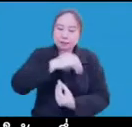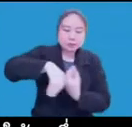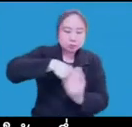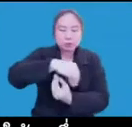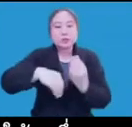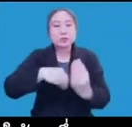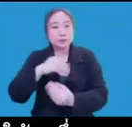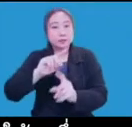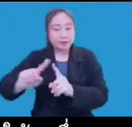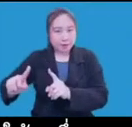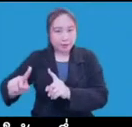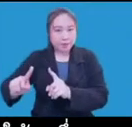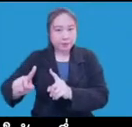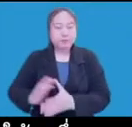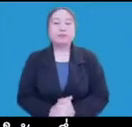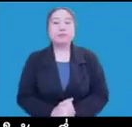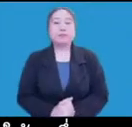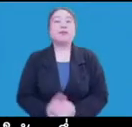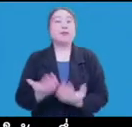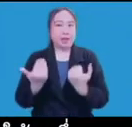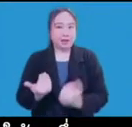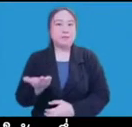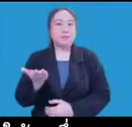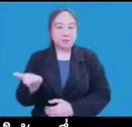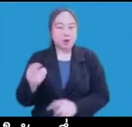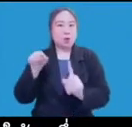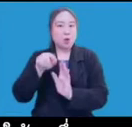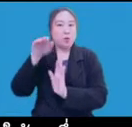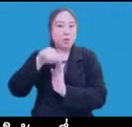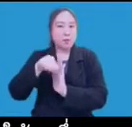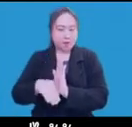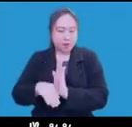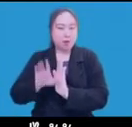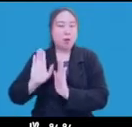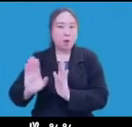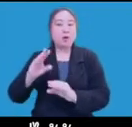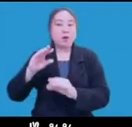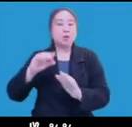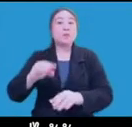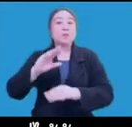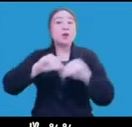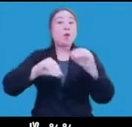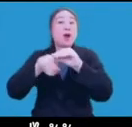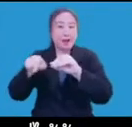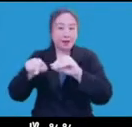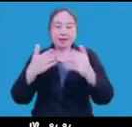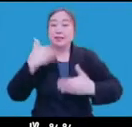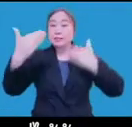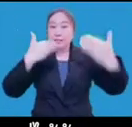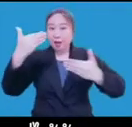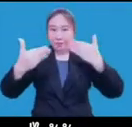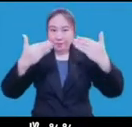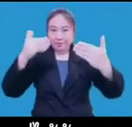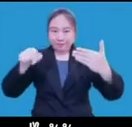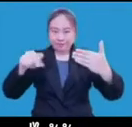างอื่นนะคะสิ่งเหล่านี้จะถูกสอนในกระบวนการของพวกหนองนาโมเดลซึ่งกิจกรรมนี้นะค